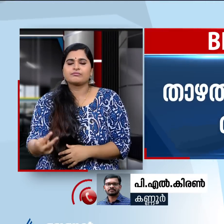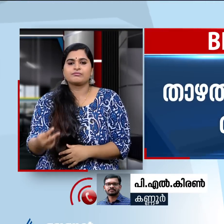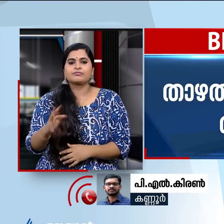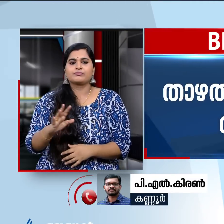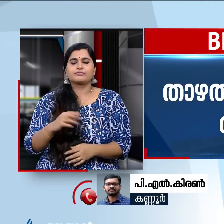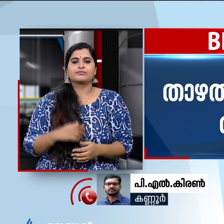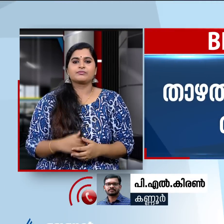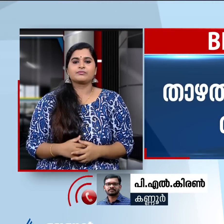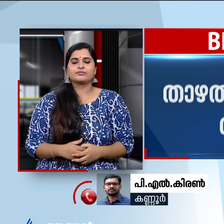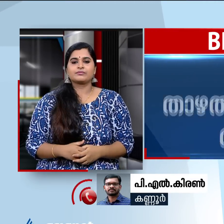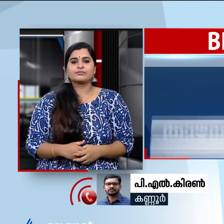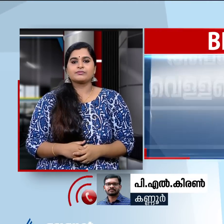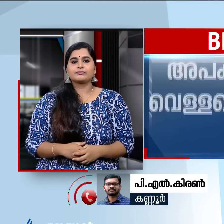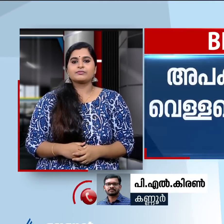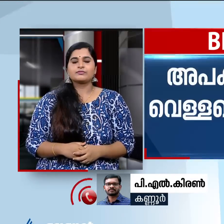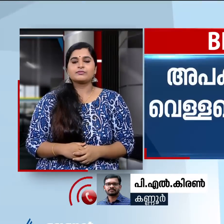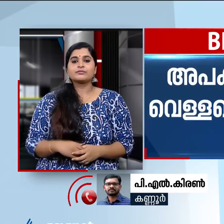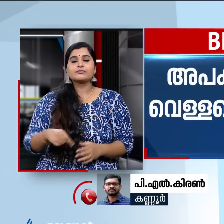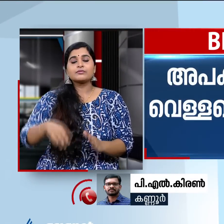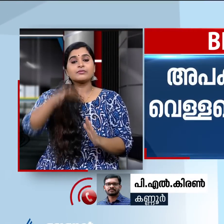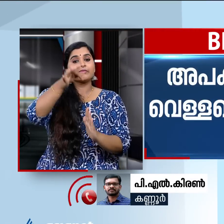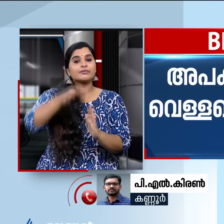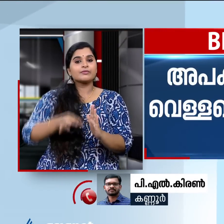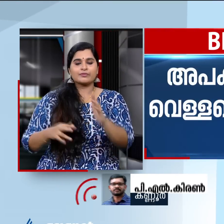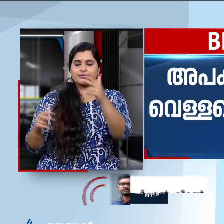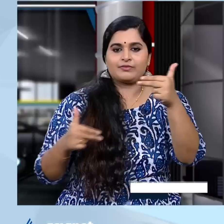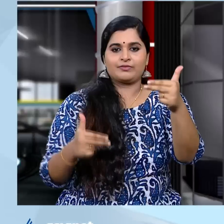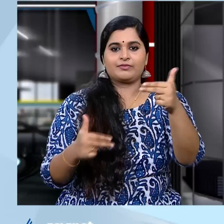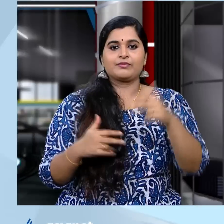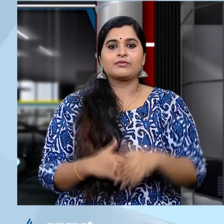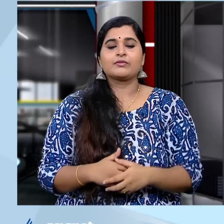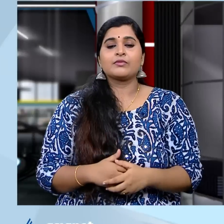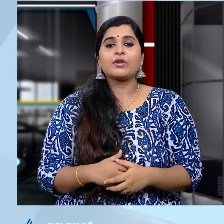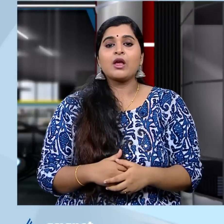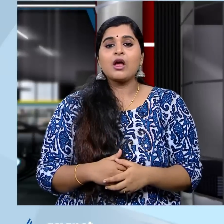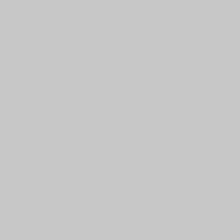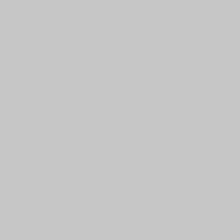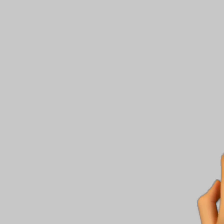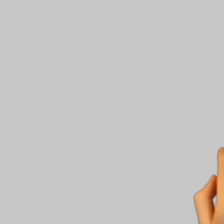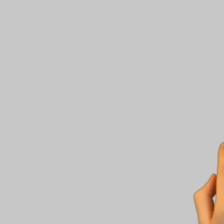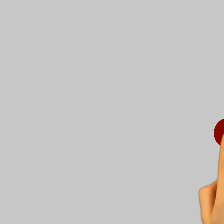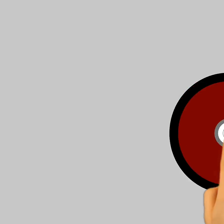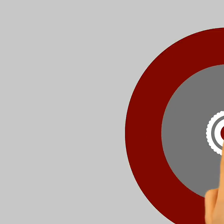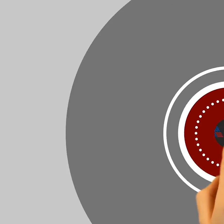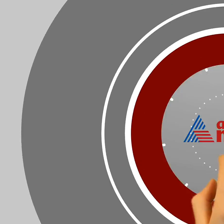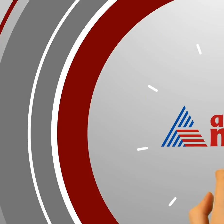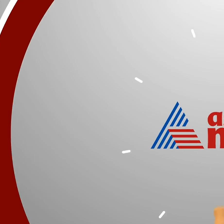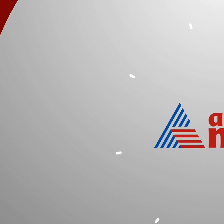പറയുന്നത്. ശരി, കിരണാണ് കണ്ണൂരിൽ നിന്ന് വിവരങ്ങൾ നൽകിയത്. വെള്ളക്കെട്ടിൽ വീണ് ഒരാൾ മരിച്ചു.